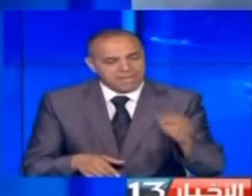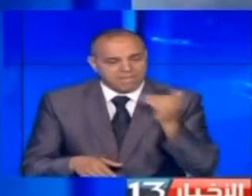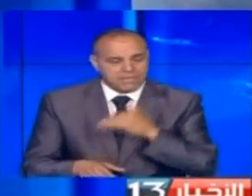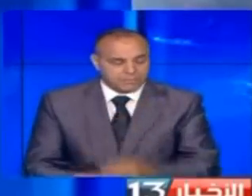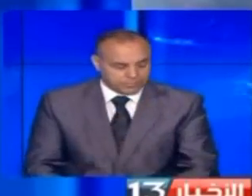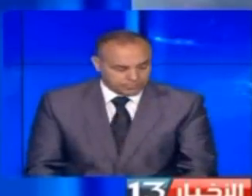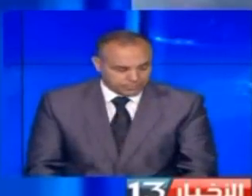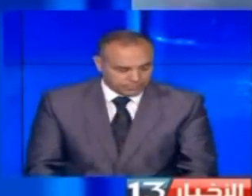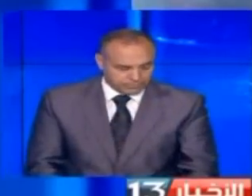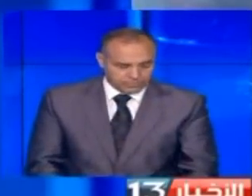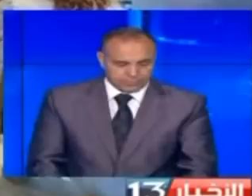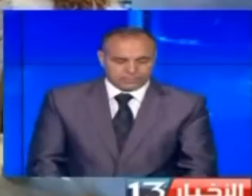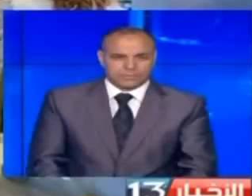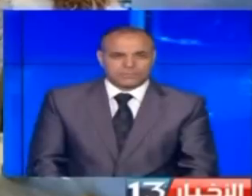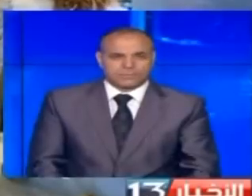اللازمة.